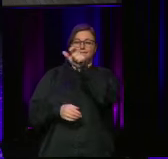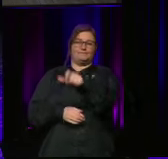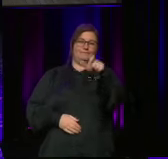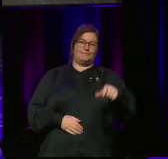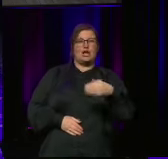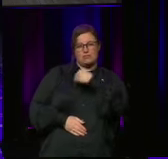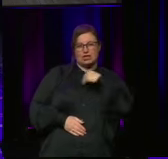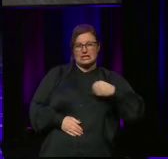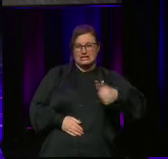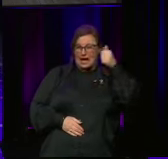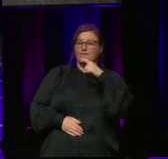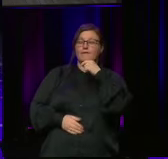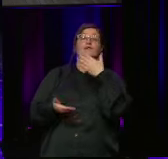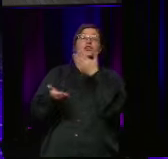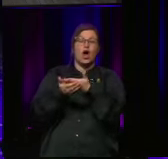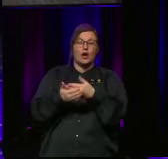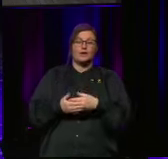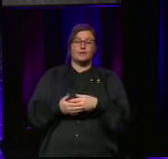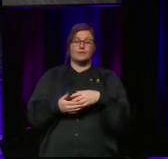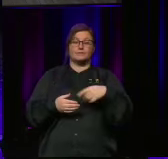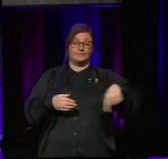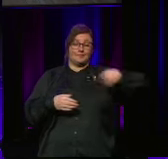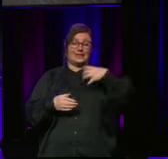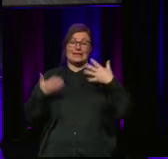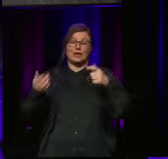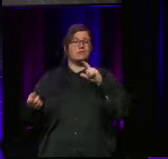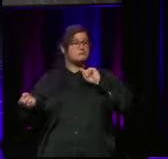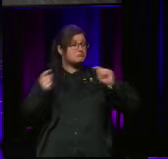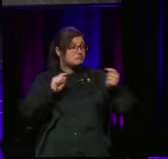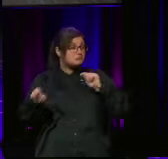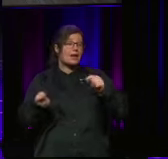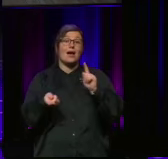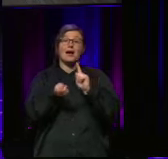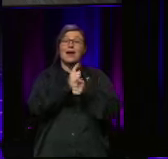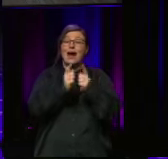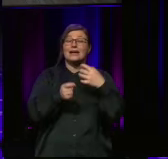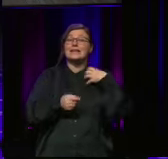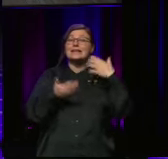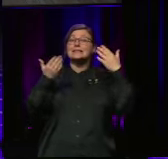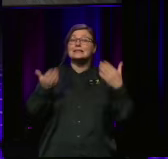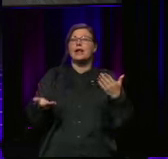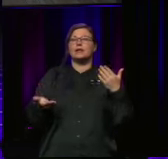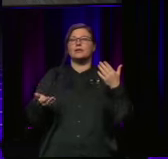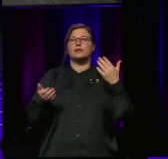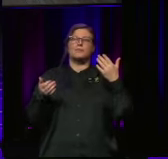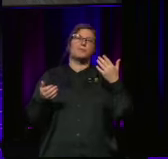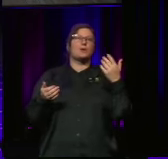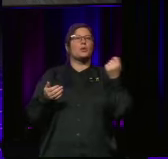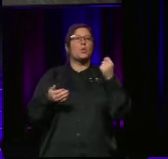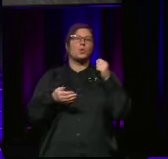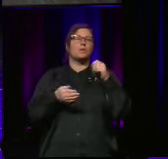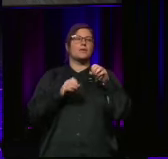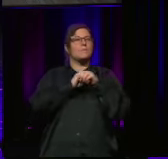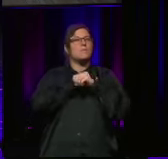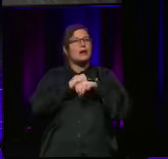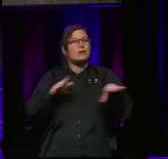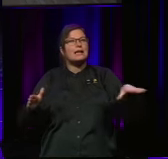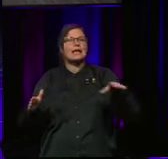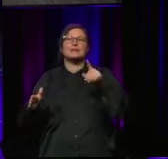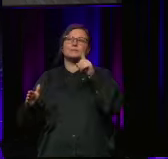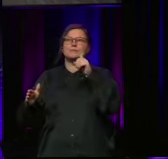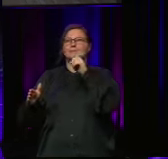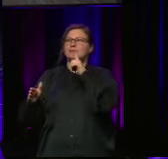det skulle kunna gå att riksdagen vid någon typ av majoritet, minoritet, majoritet